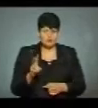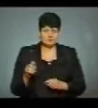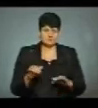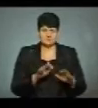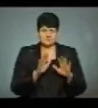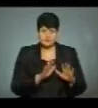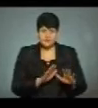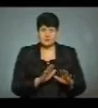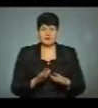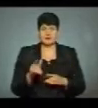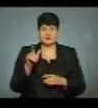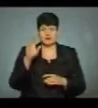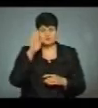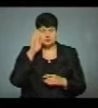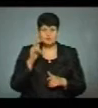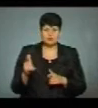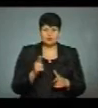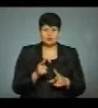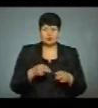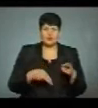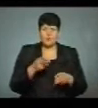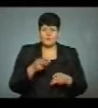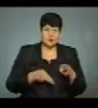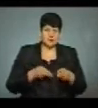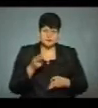Пацієнта готують до оперативного втручання